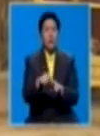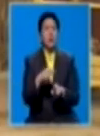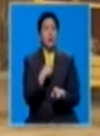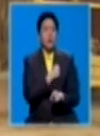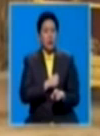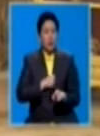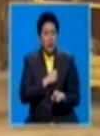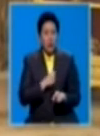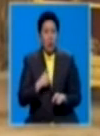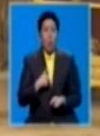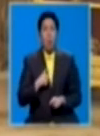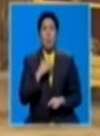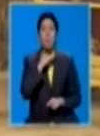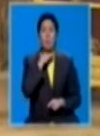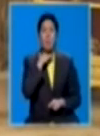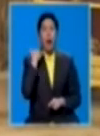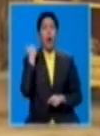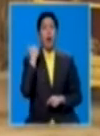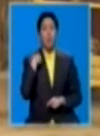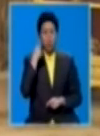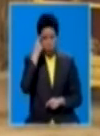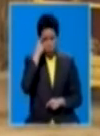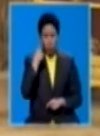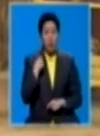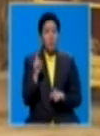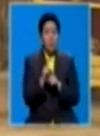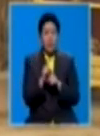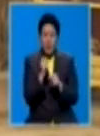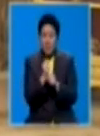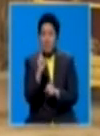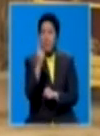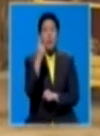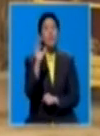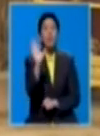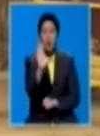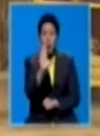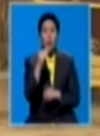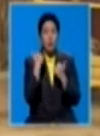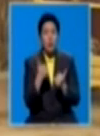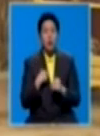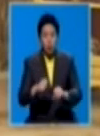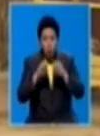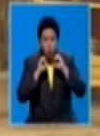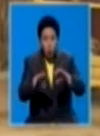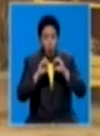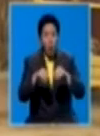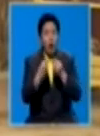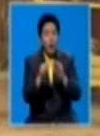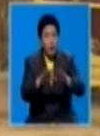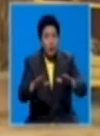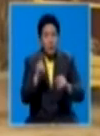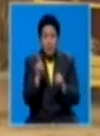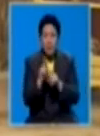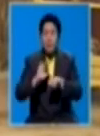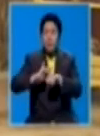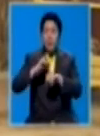มีความทุกข์เลยกับบาปหมดแล้วล่ะนะนั้นเราอาจจะไม่ต้องสร้างหลักสูตรอะไรใหม่เท่าไรนักนะเพียงแต่ปลูกฝังจิตสำนึกให้กลมกลืนเป็นธรรมช